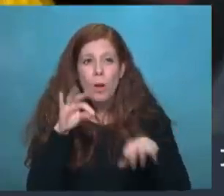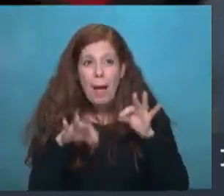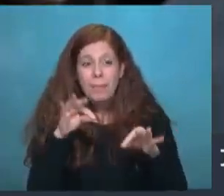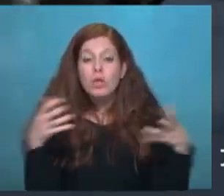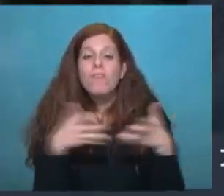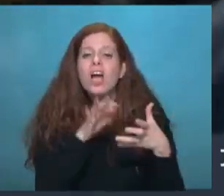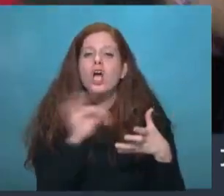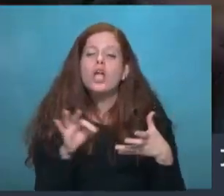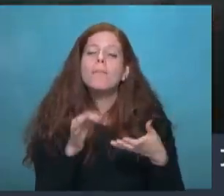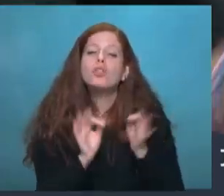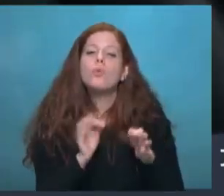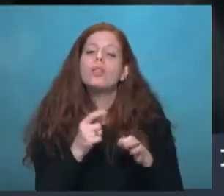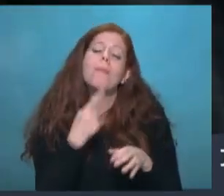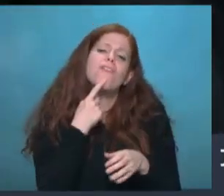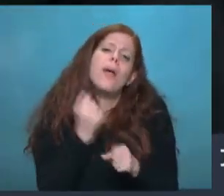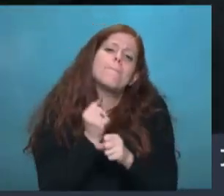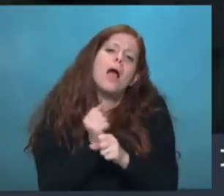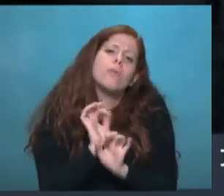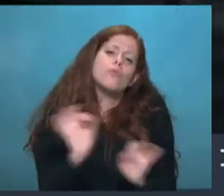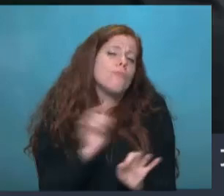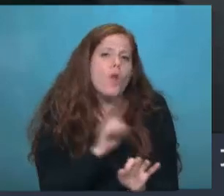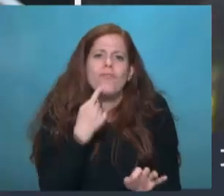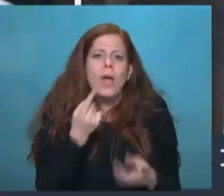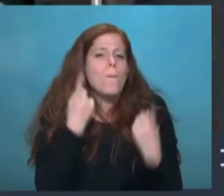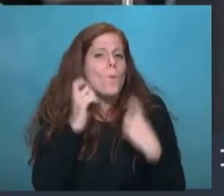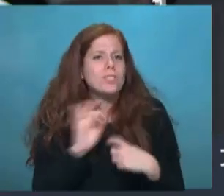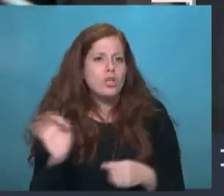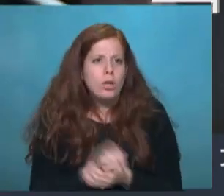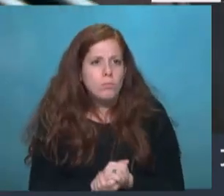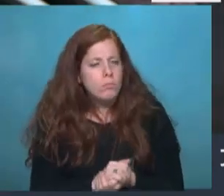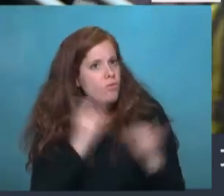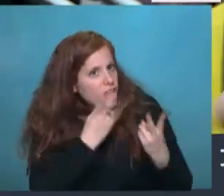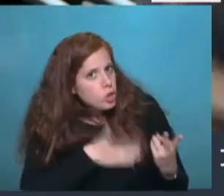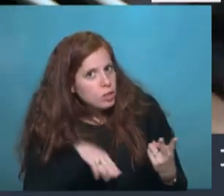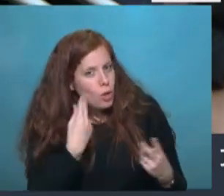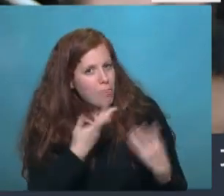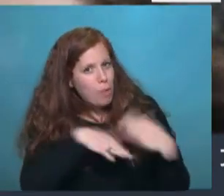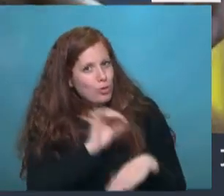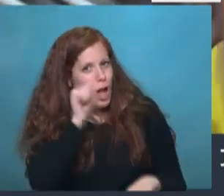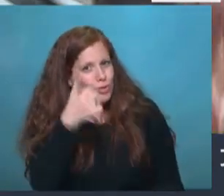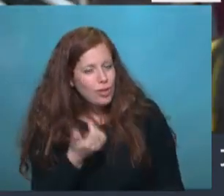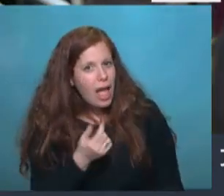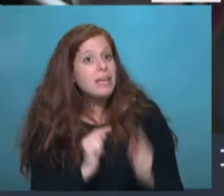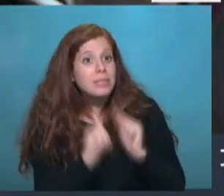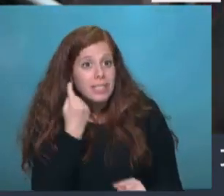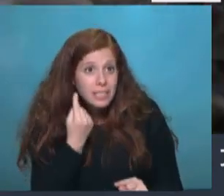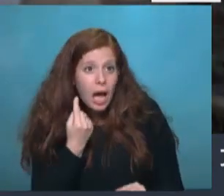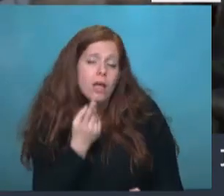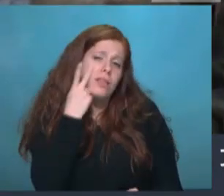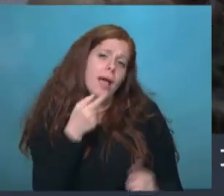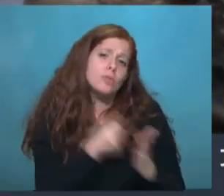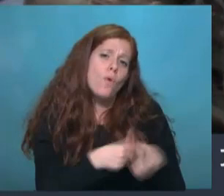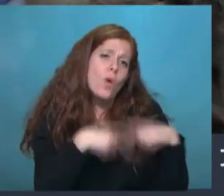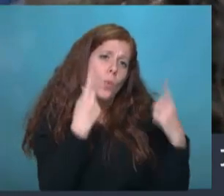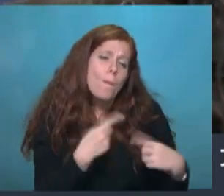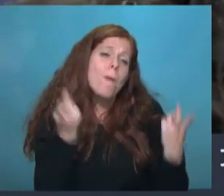תשפוט אותם רק על פועלם ולא על פי מוצאם. בוודאי שאני רוצה להיות בחמישייה הראשונה. אם זה יקרה, זה נראה בסוף היום. במובן